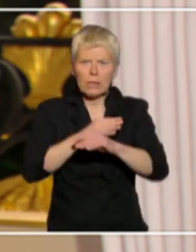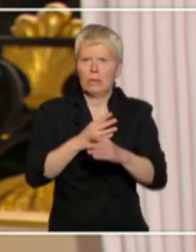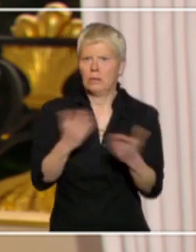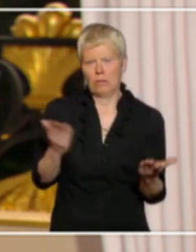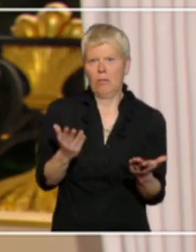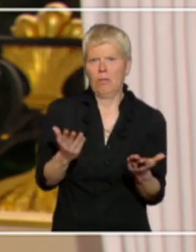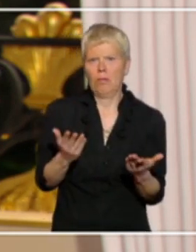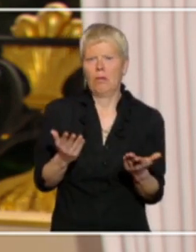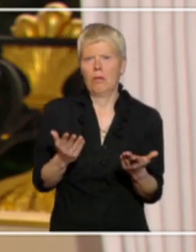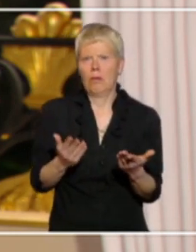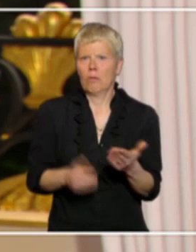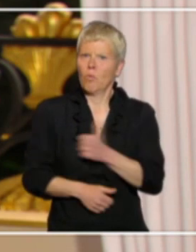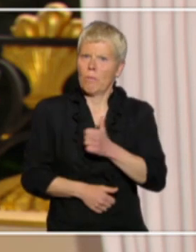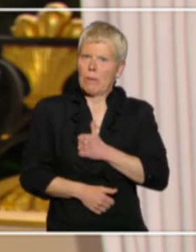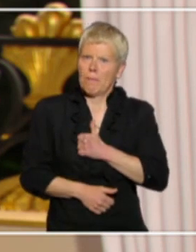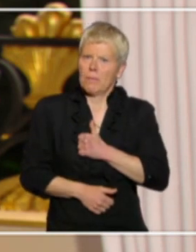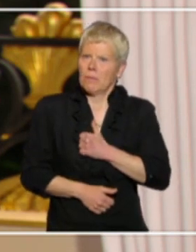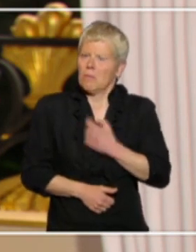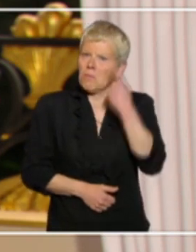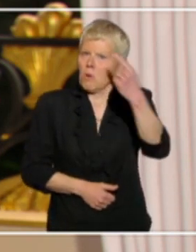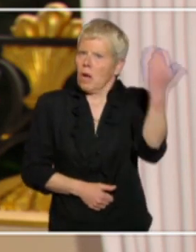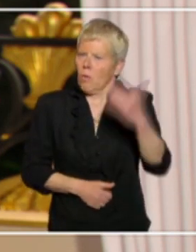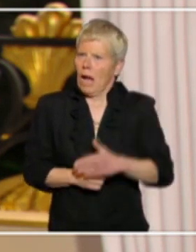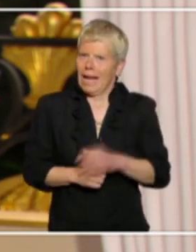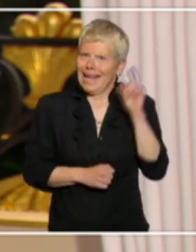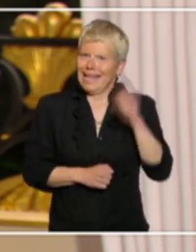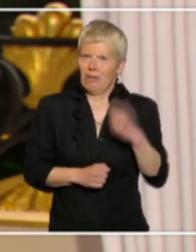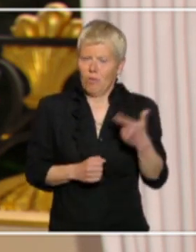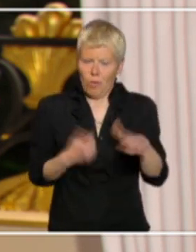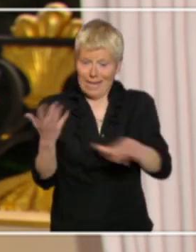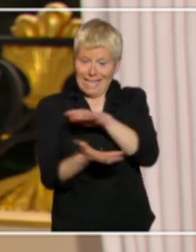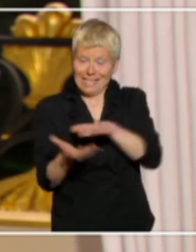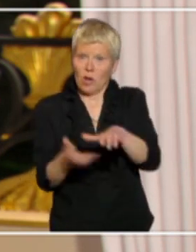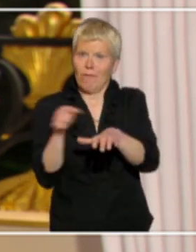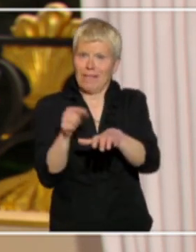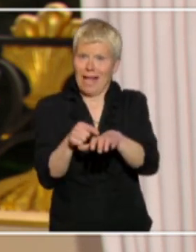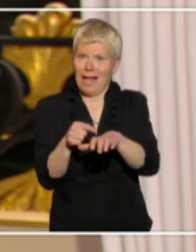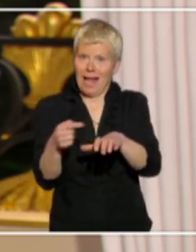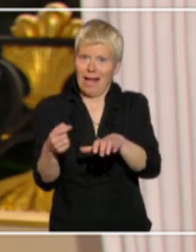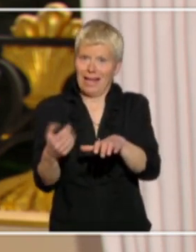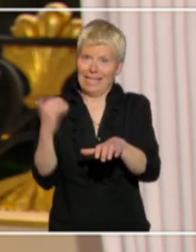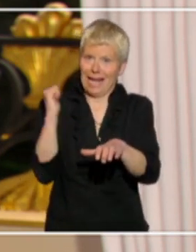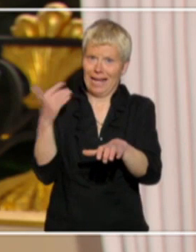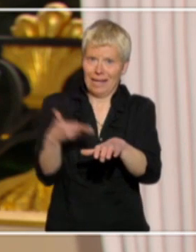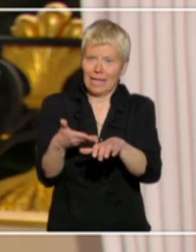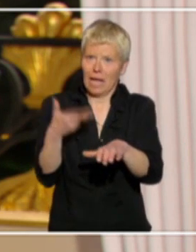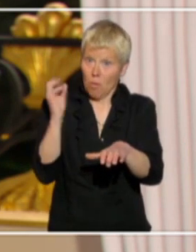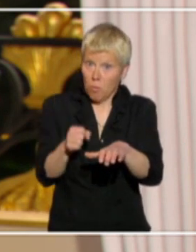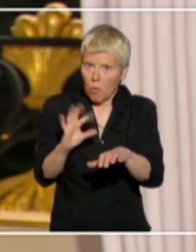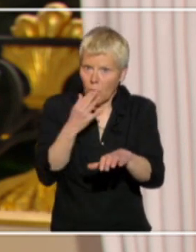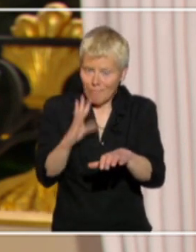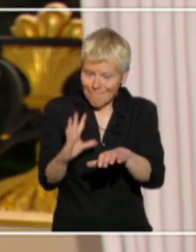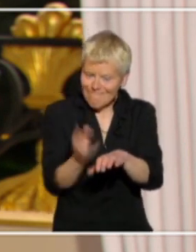très profondément qu'il nous revient de changer cette cat en occasion de devenir tous